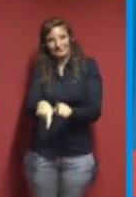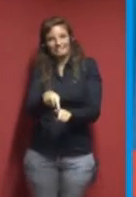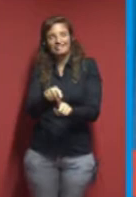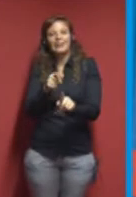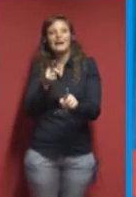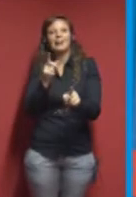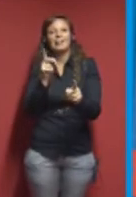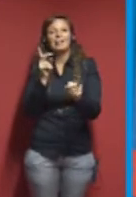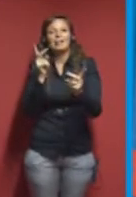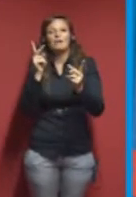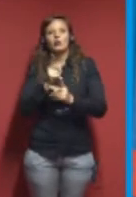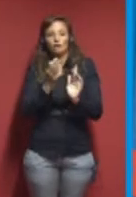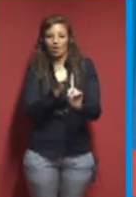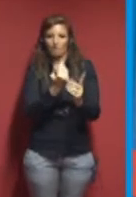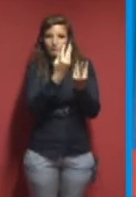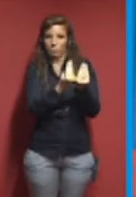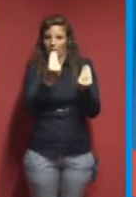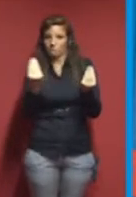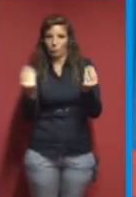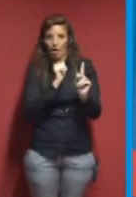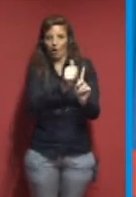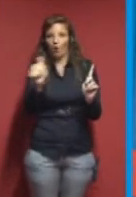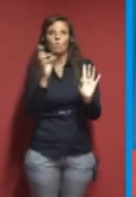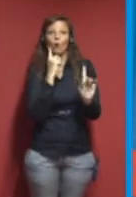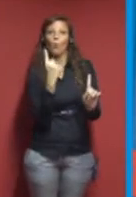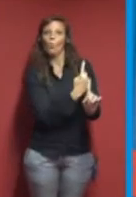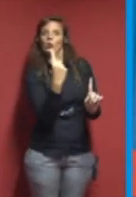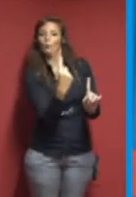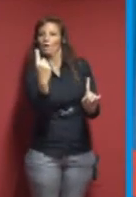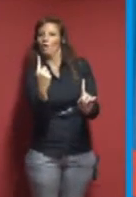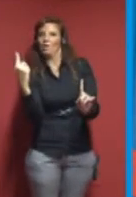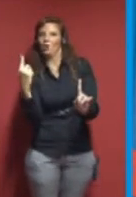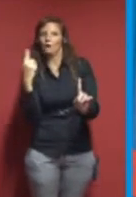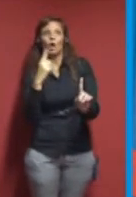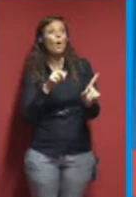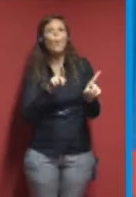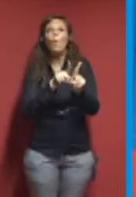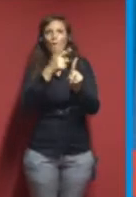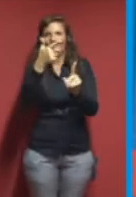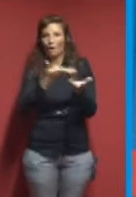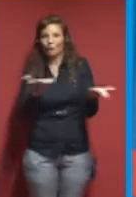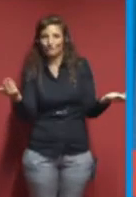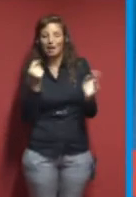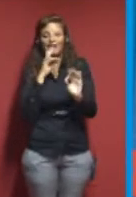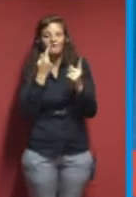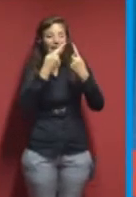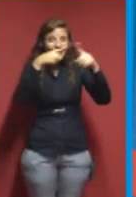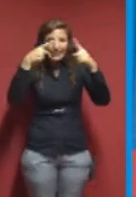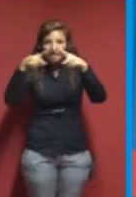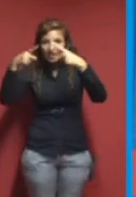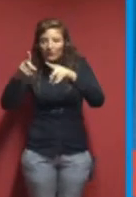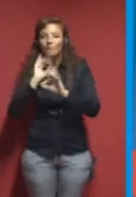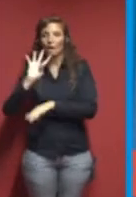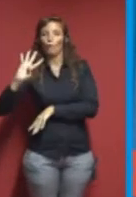ogni bambola è unica è unica assolutamente tutte diverse queste quattro sono